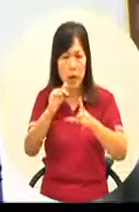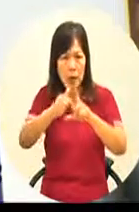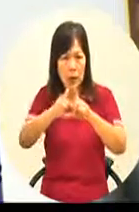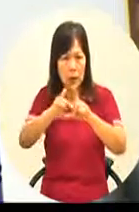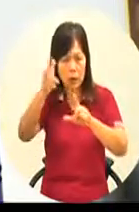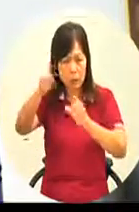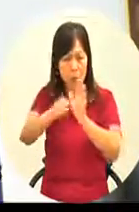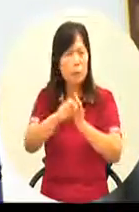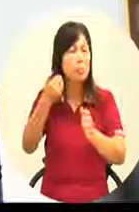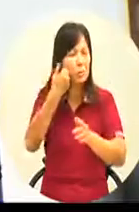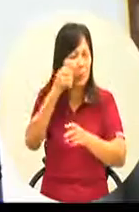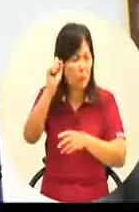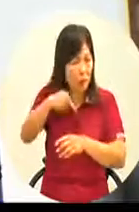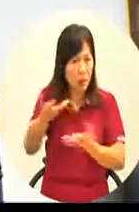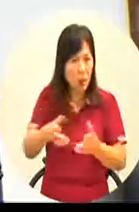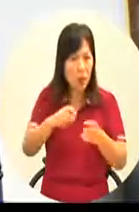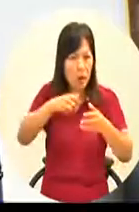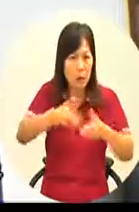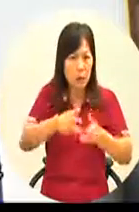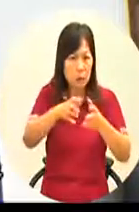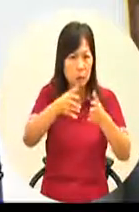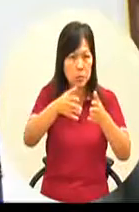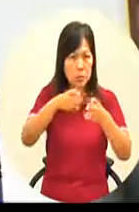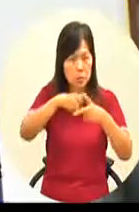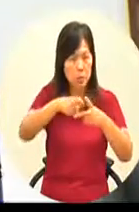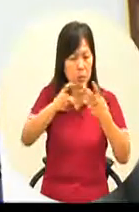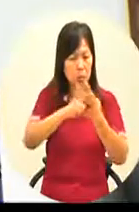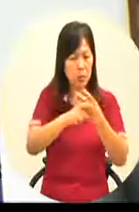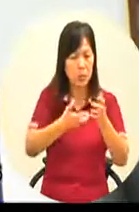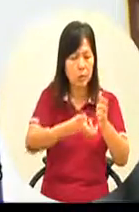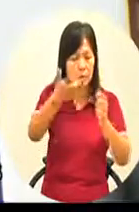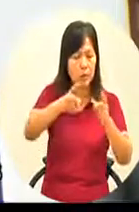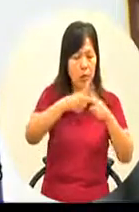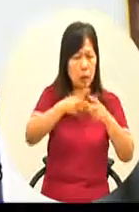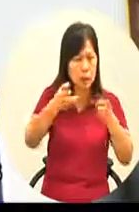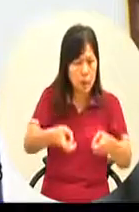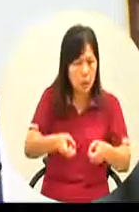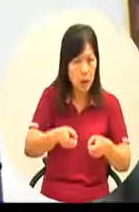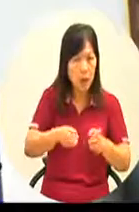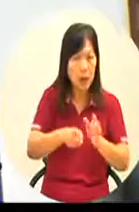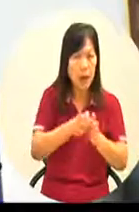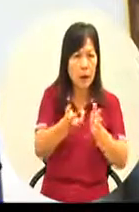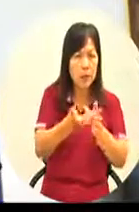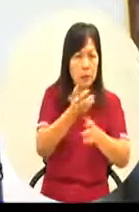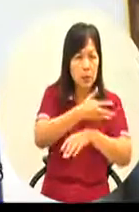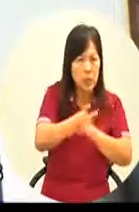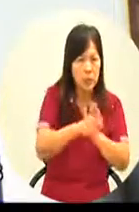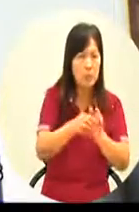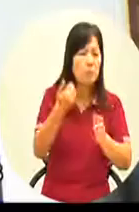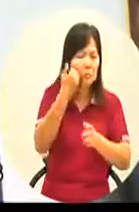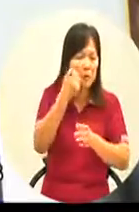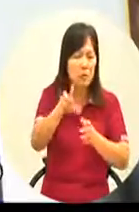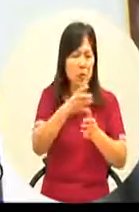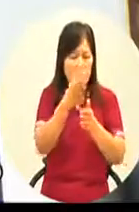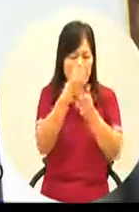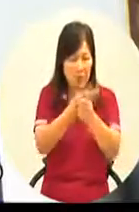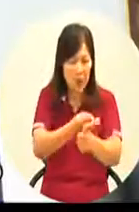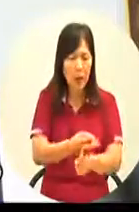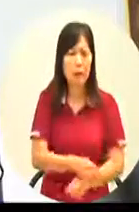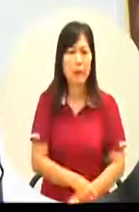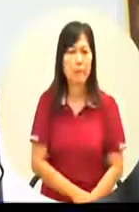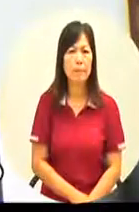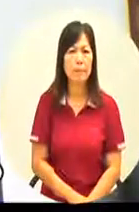这几个重工业继续到小港前镇来？谁就是吴三桂，引清兵入